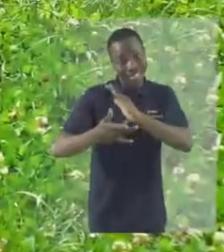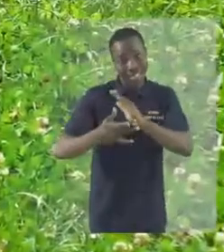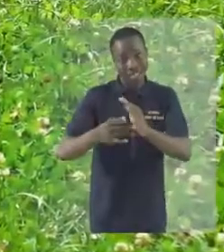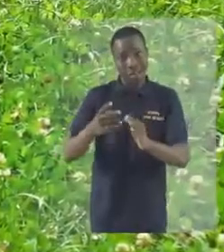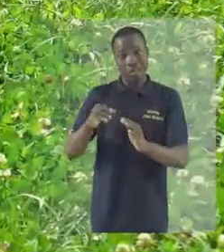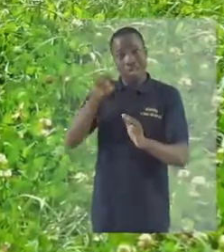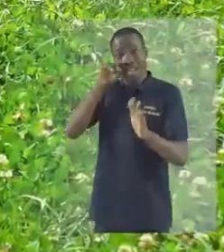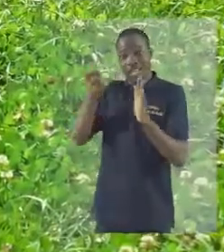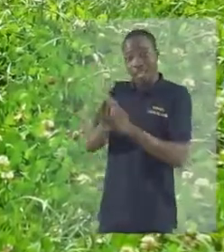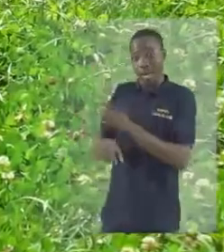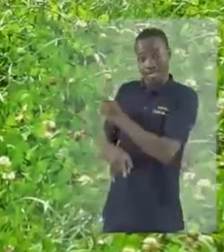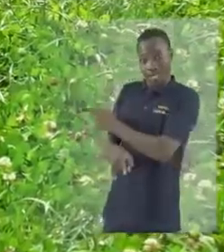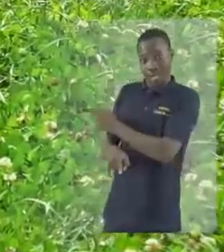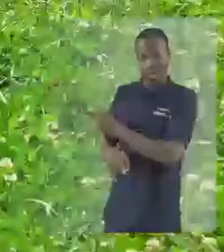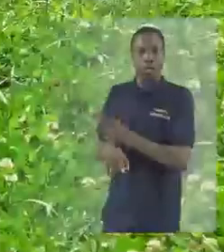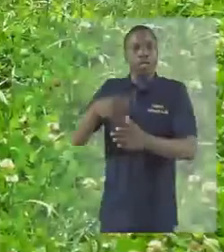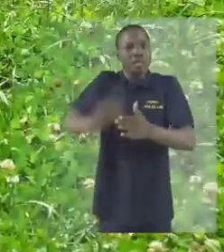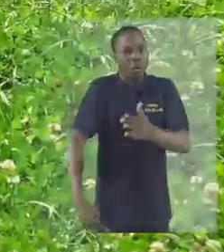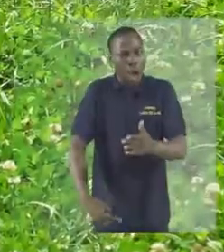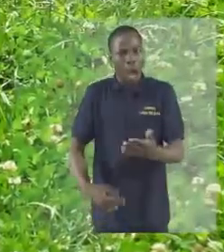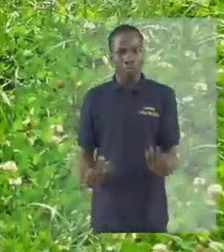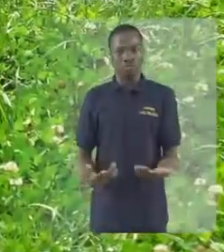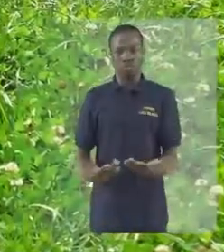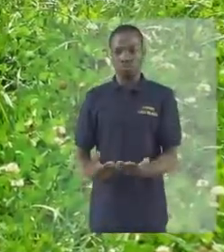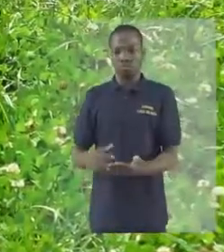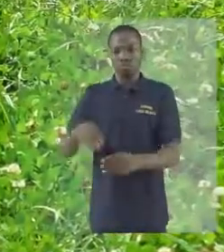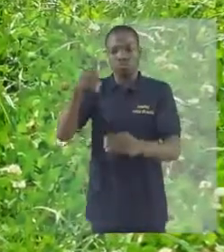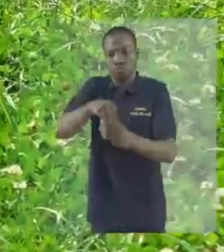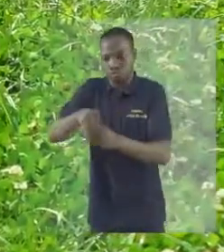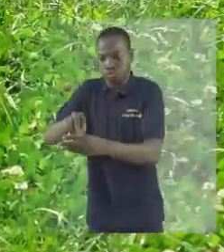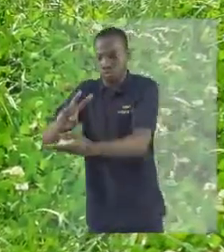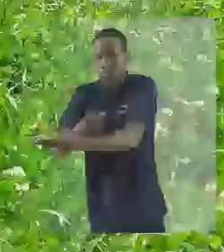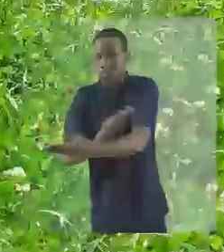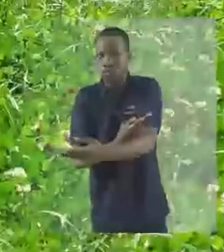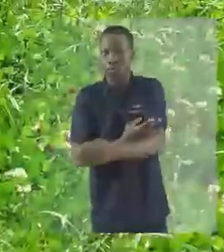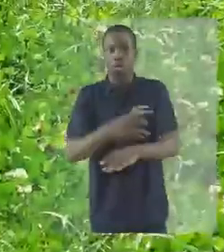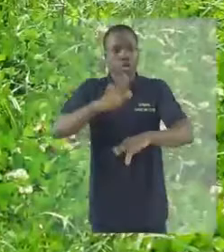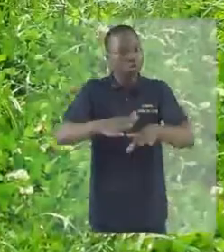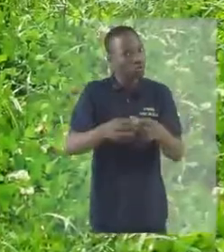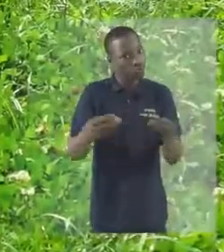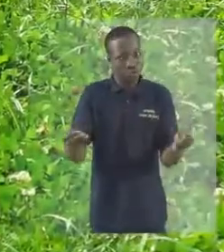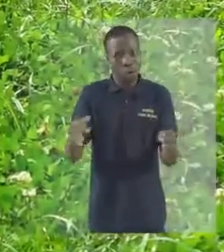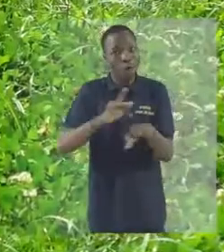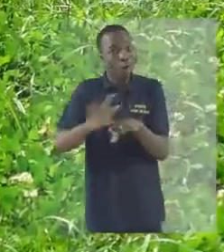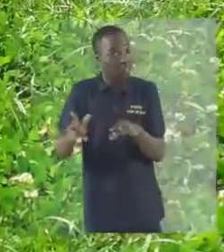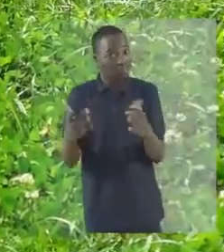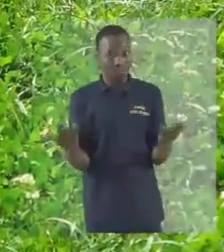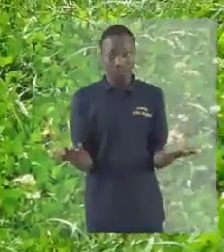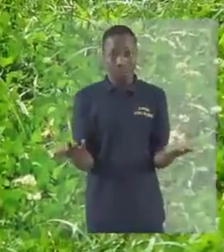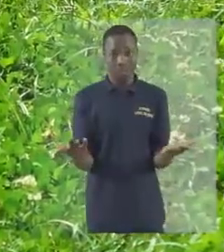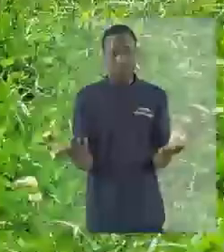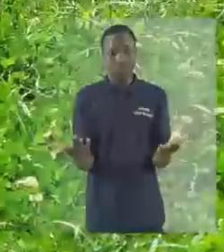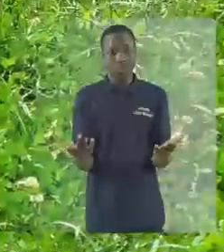l'engazonnement. Cette technique consiste à planter des herbes ou gazons, donc qu'on appelle communément gazon,